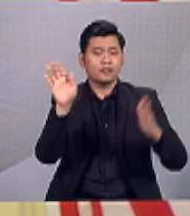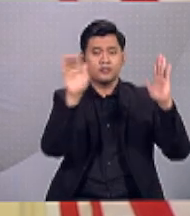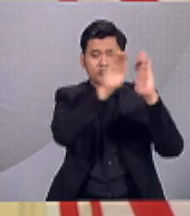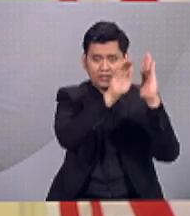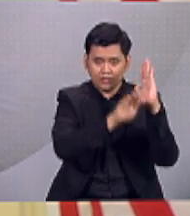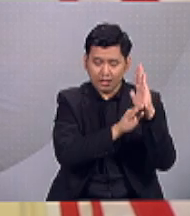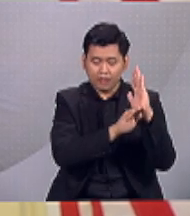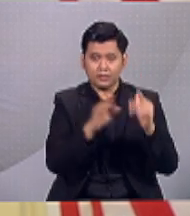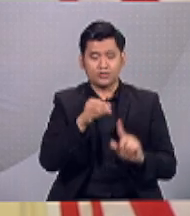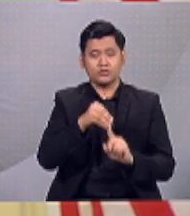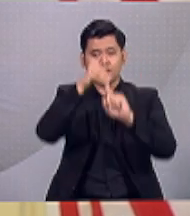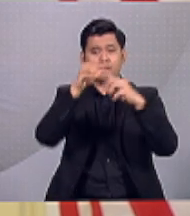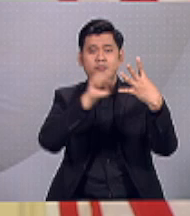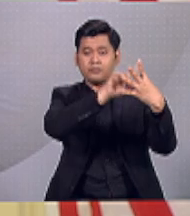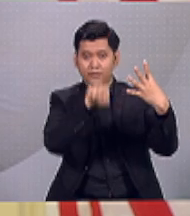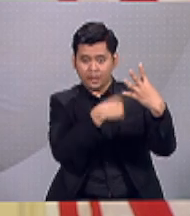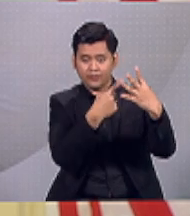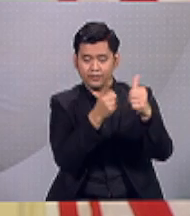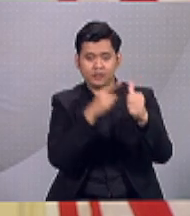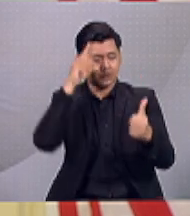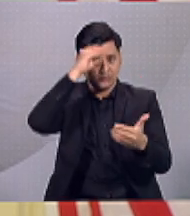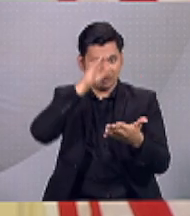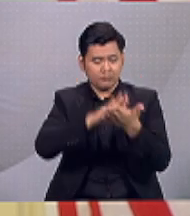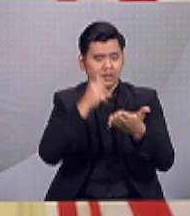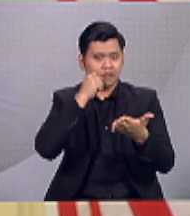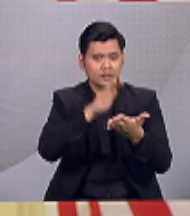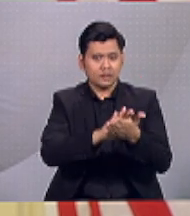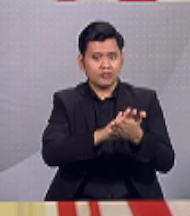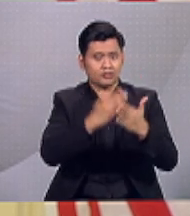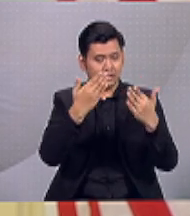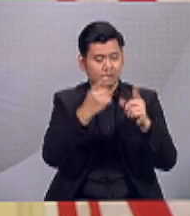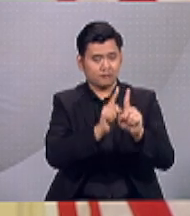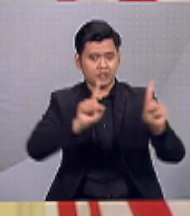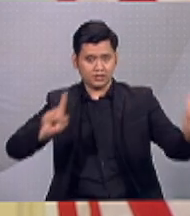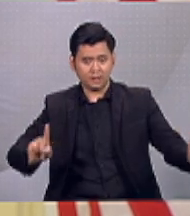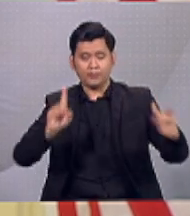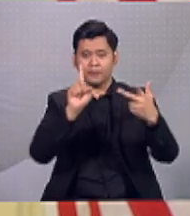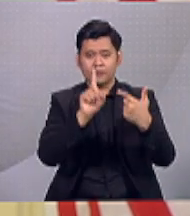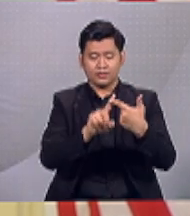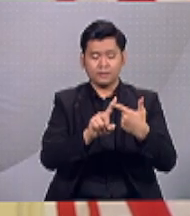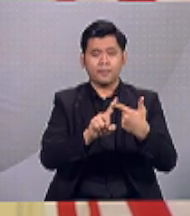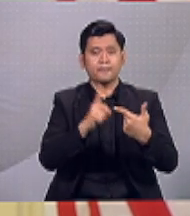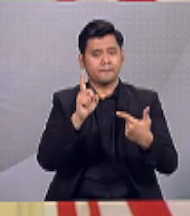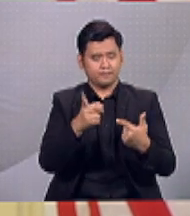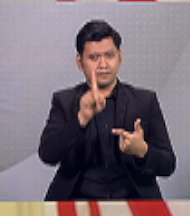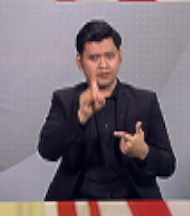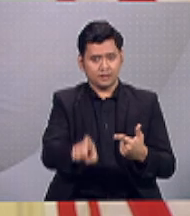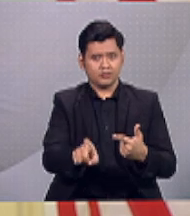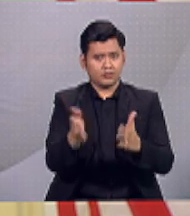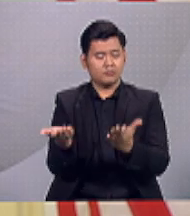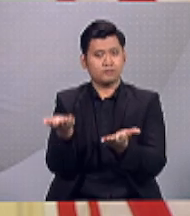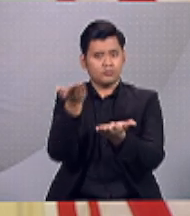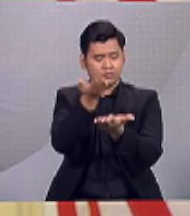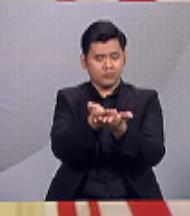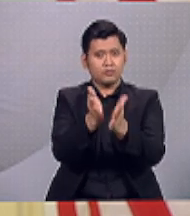pengecualian hanya 4 saja termasuk suami isteri yang terpisah dan mereka juga perlu memohon kebenaran daripada pihak